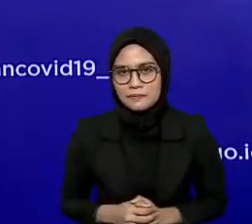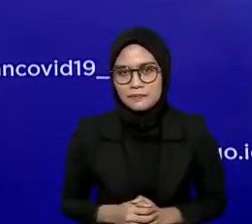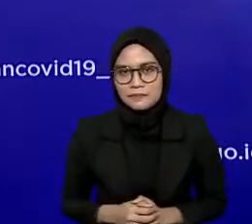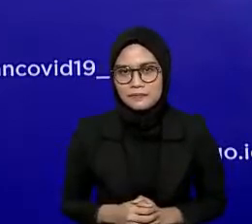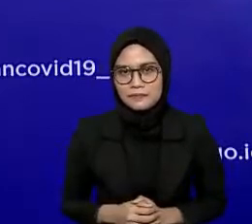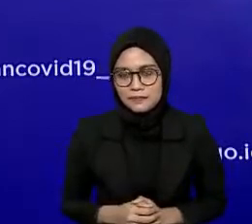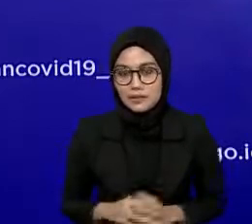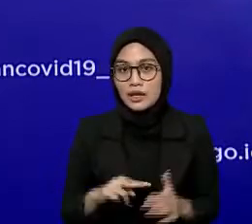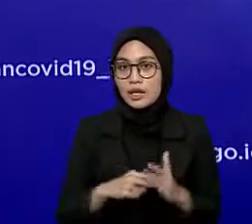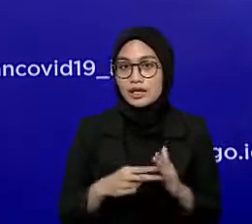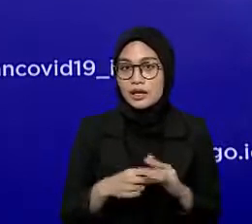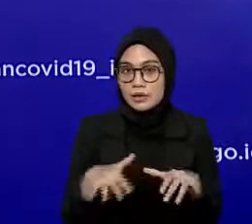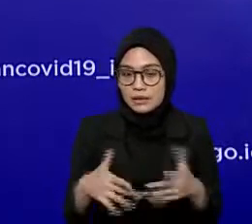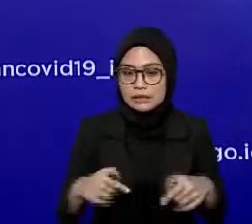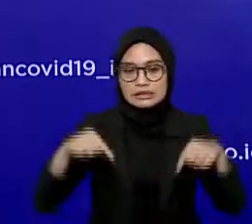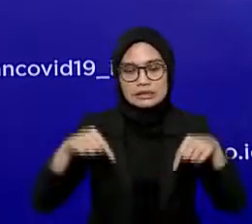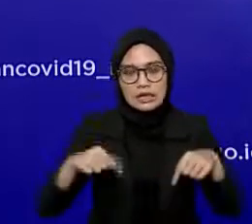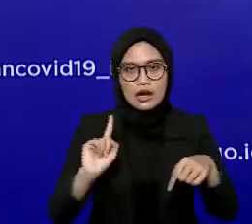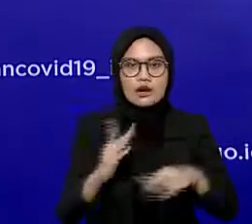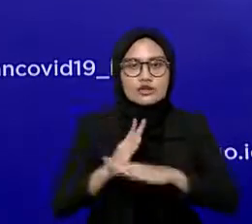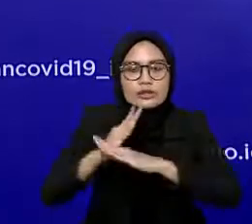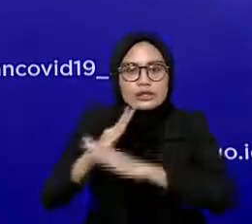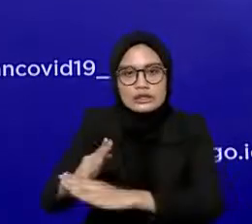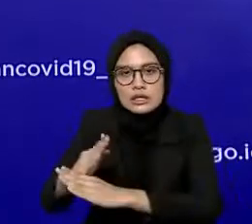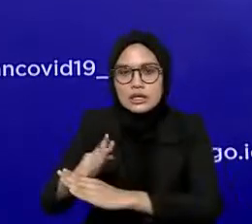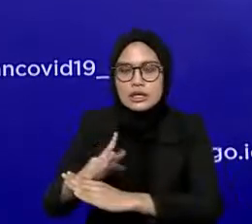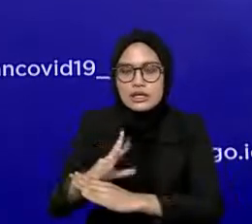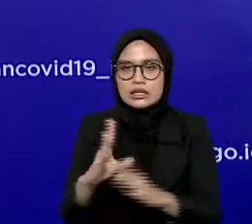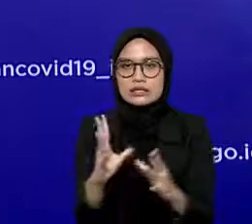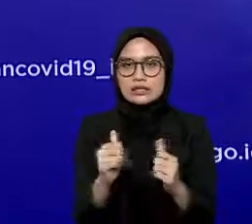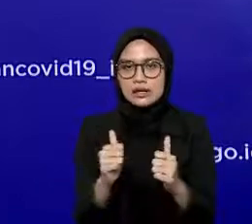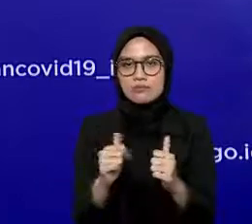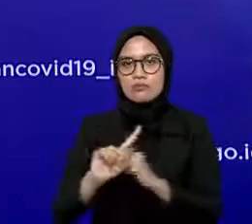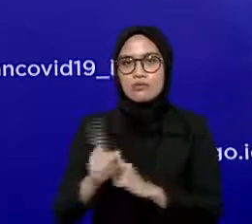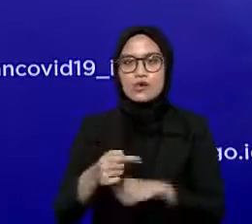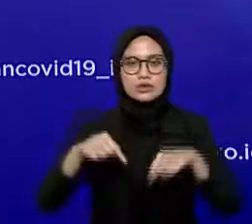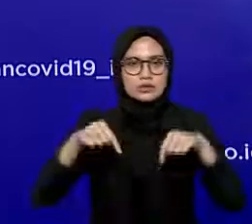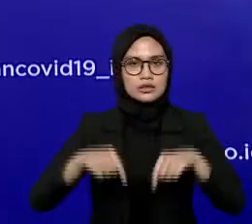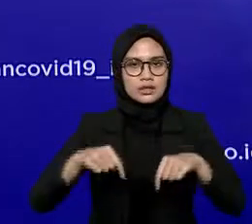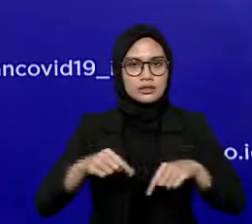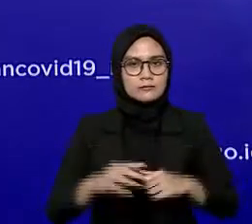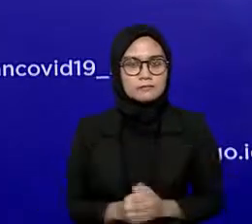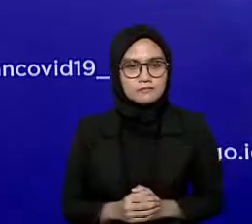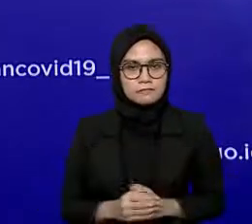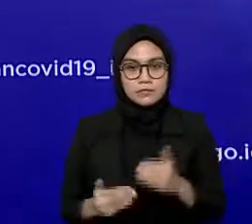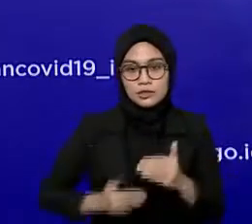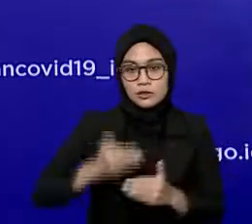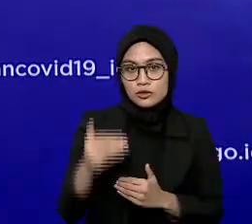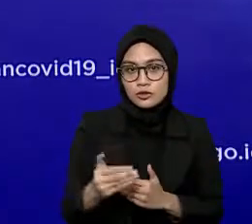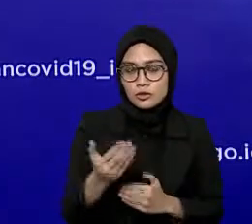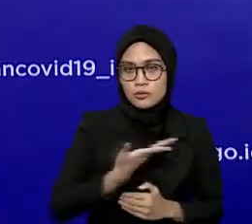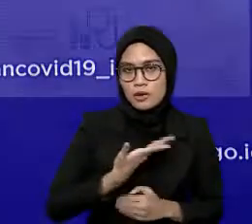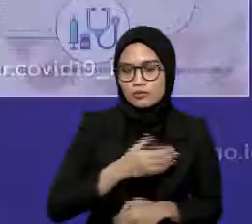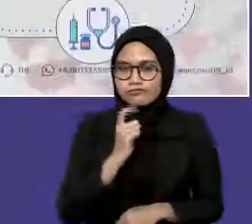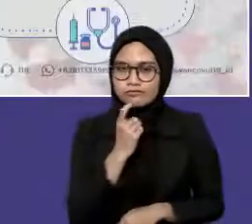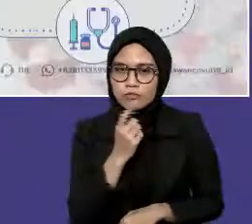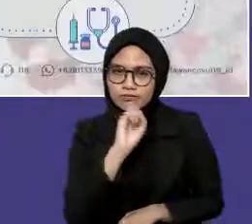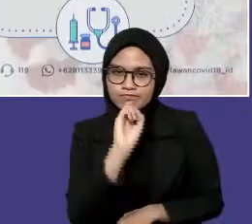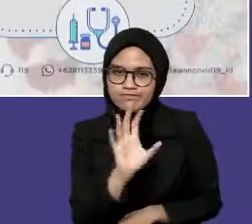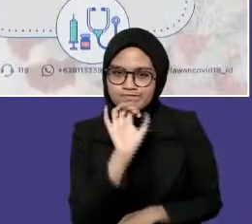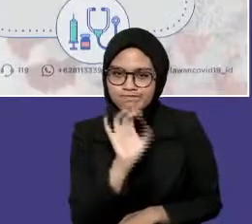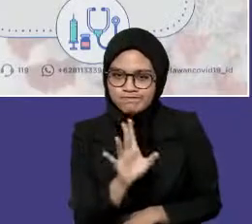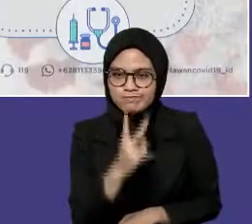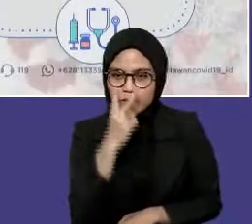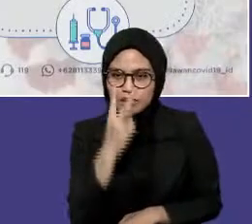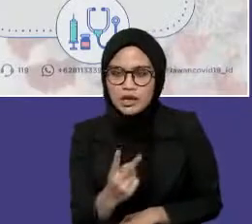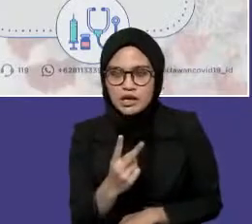semua langkah antisipatif sejak dini. Selanjutnya, saya akan mencoba menjelaskan pembelajaran dari